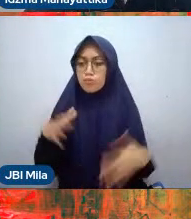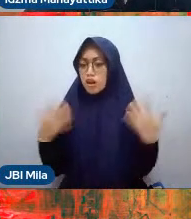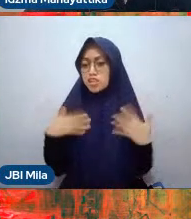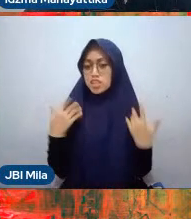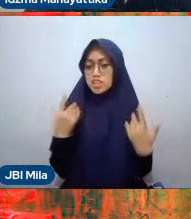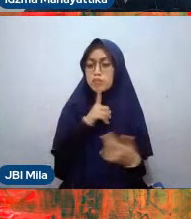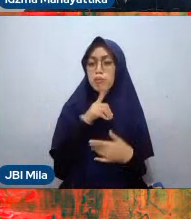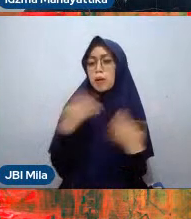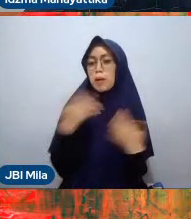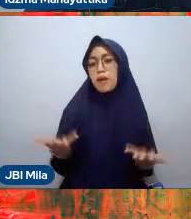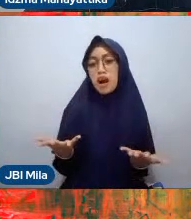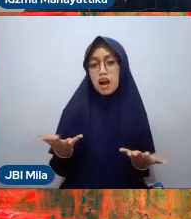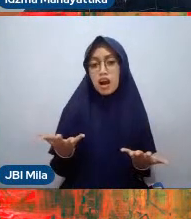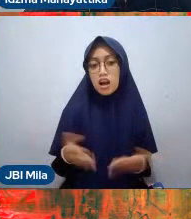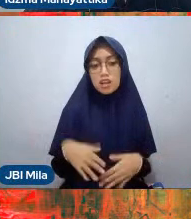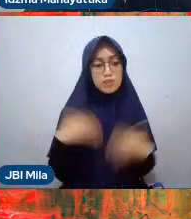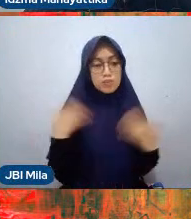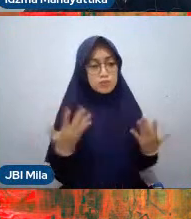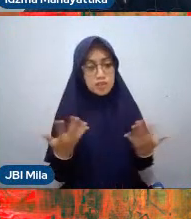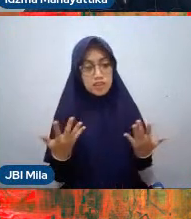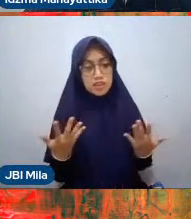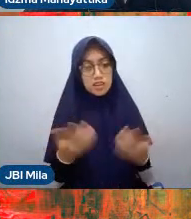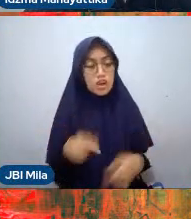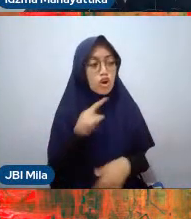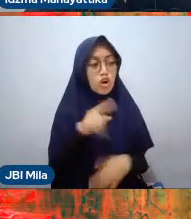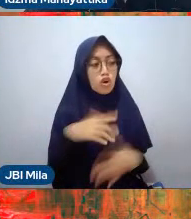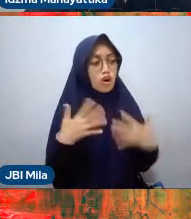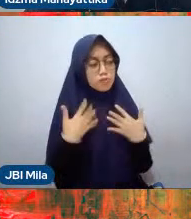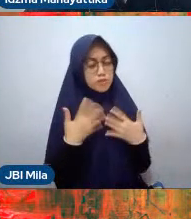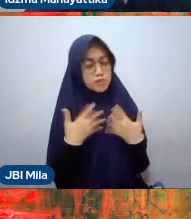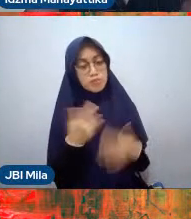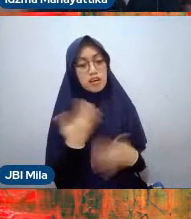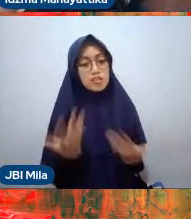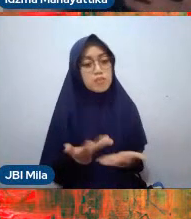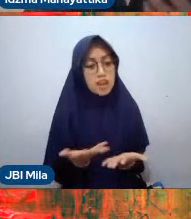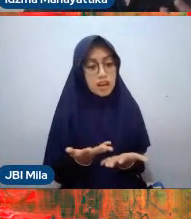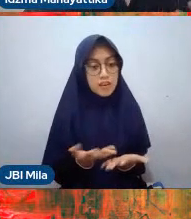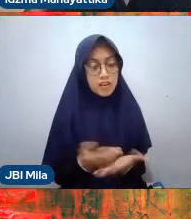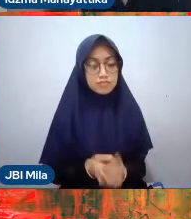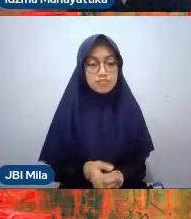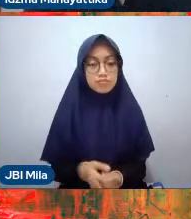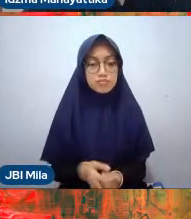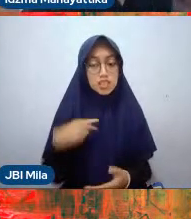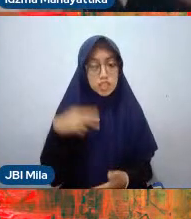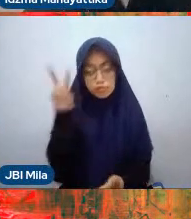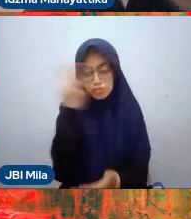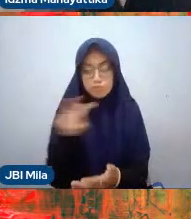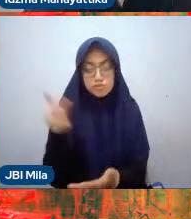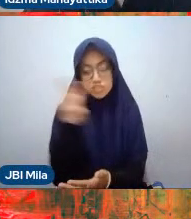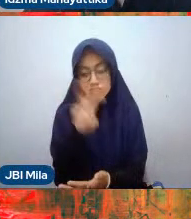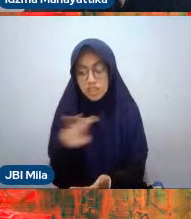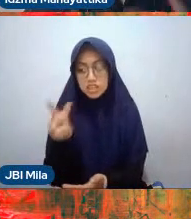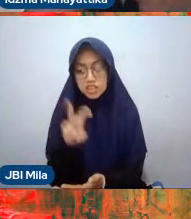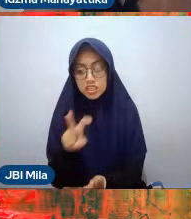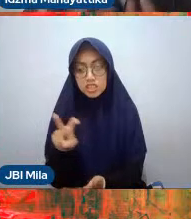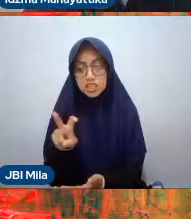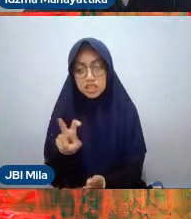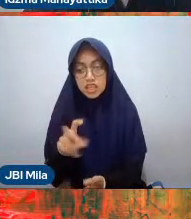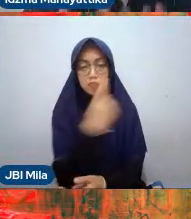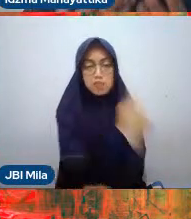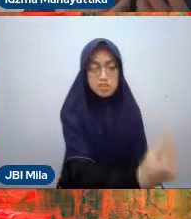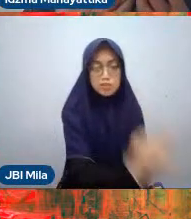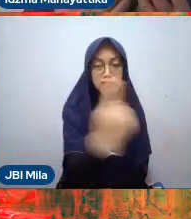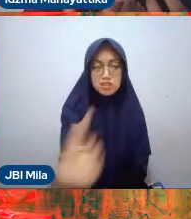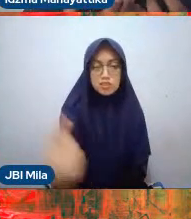Gitu. Kamu kalau takut, kalau apa sih? Gitu. Jadi kita bisa eksplorasi itu. Jadi saling cerita masing-masing. Saran